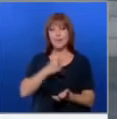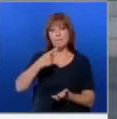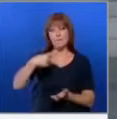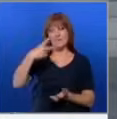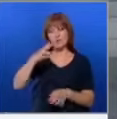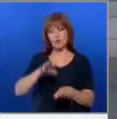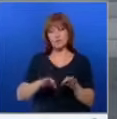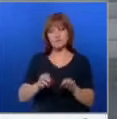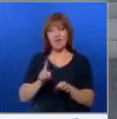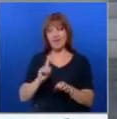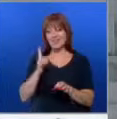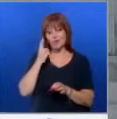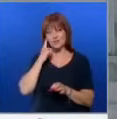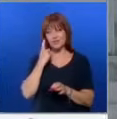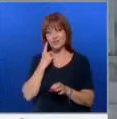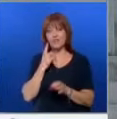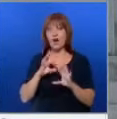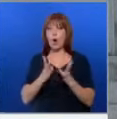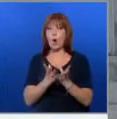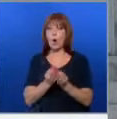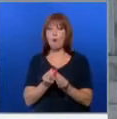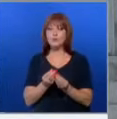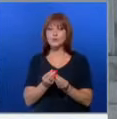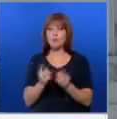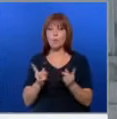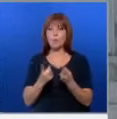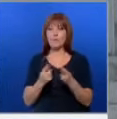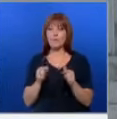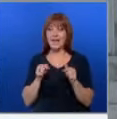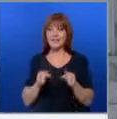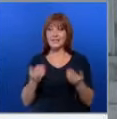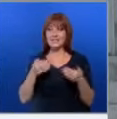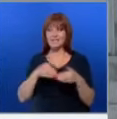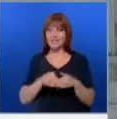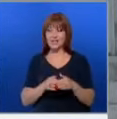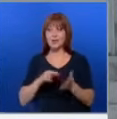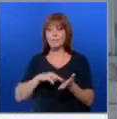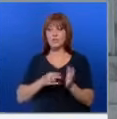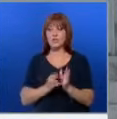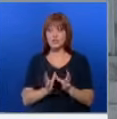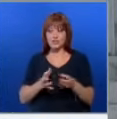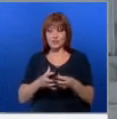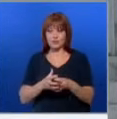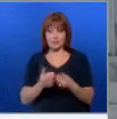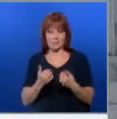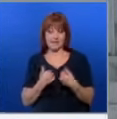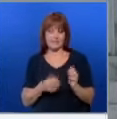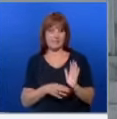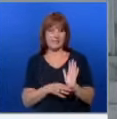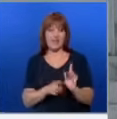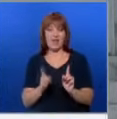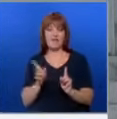общо управление, и подаде оставка. Тази вечер политическата група, която аз представлявам, не успя да